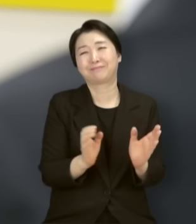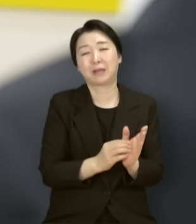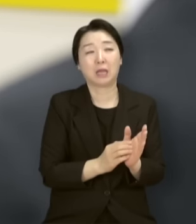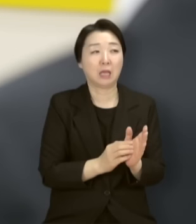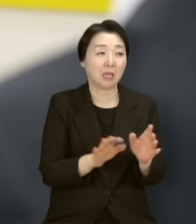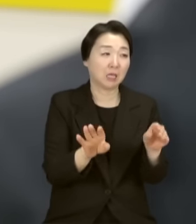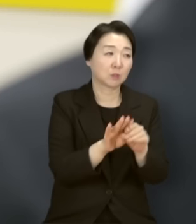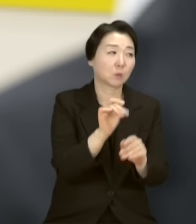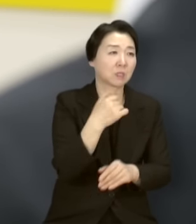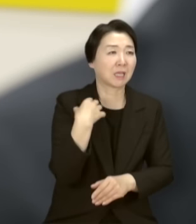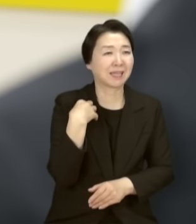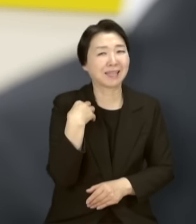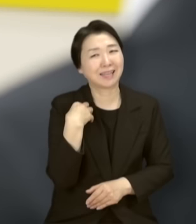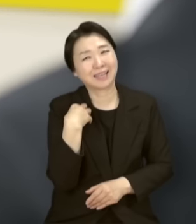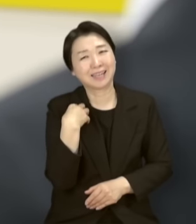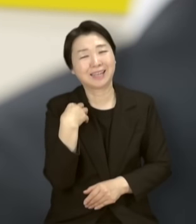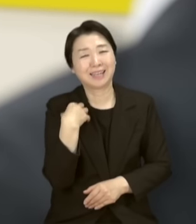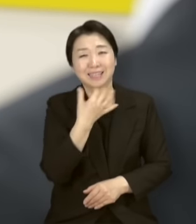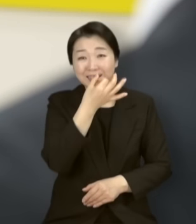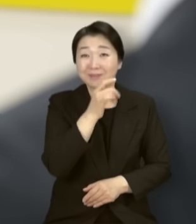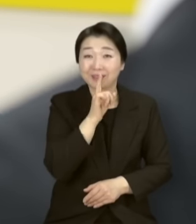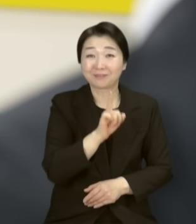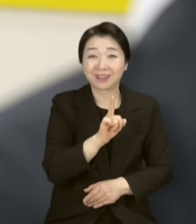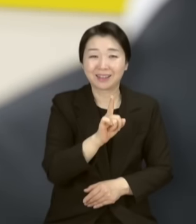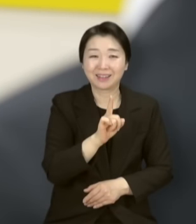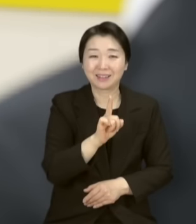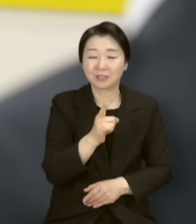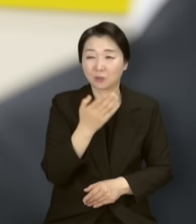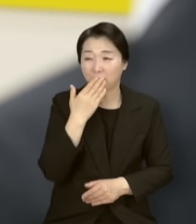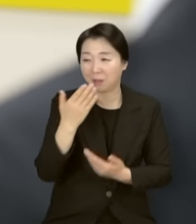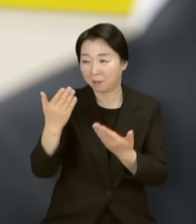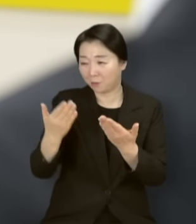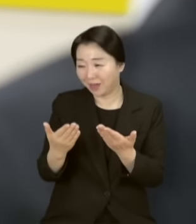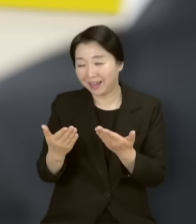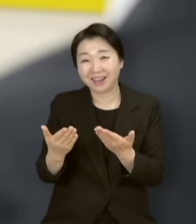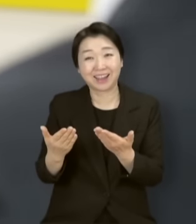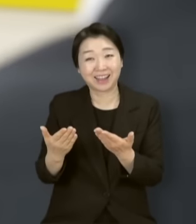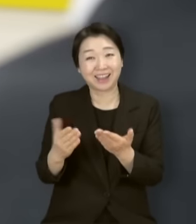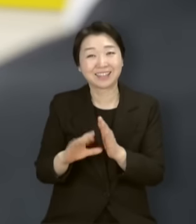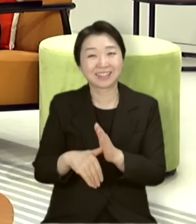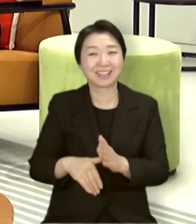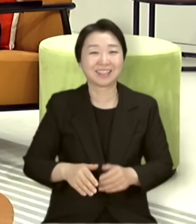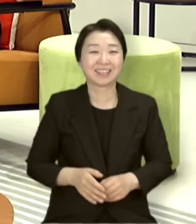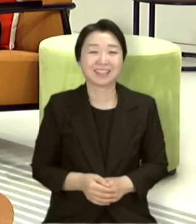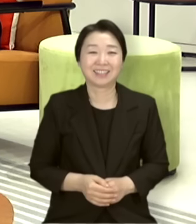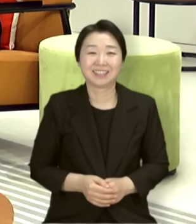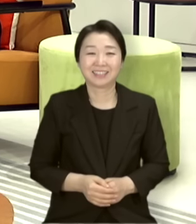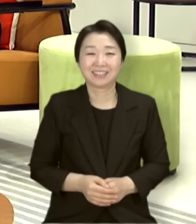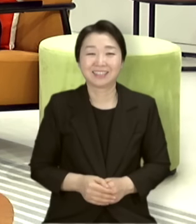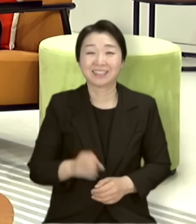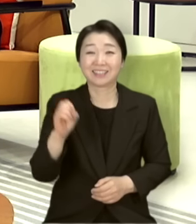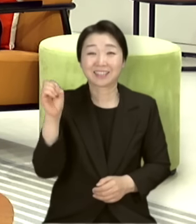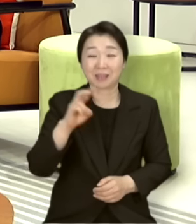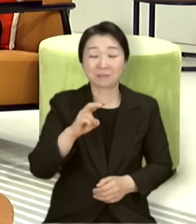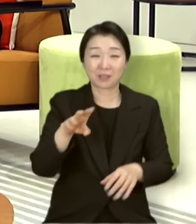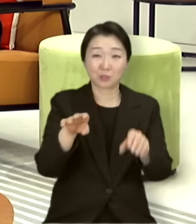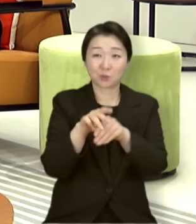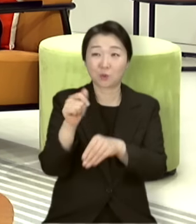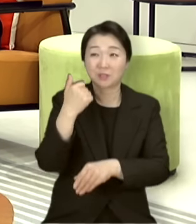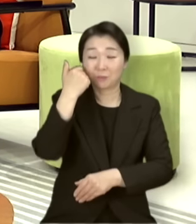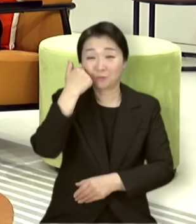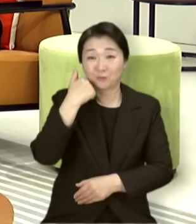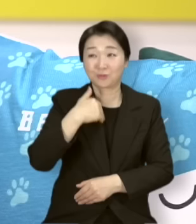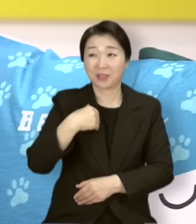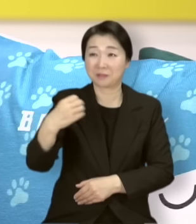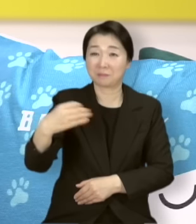하는 거지요. 그러고서 이제 밥이 나올 때가 됐는데 갑자기 어느 총장님이